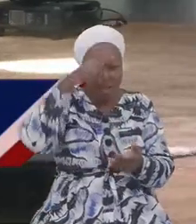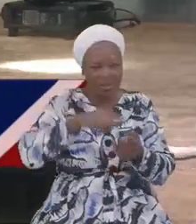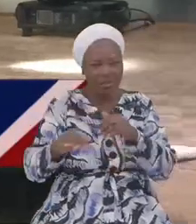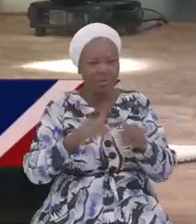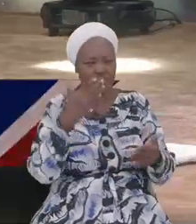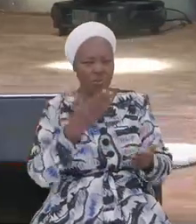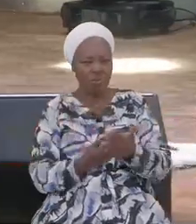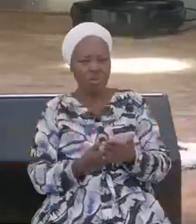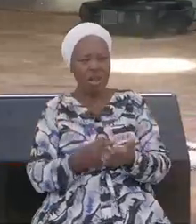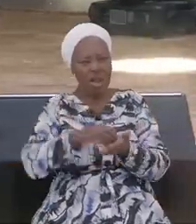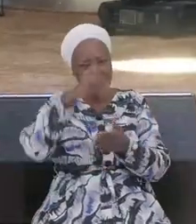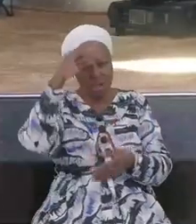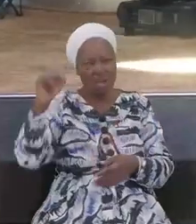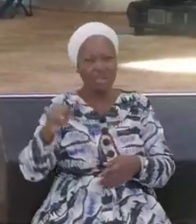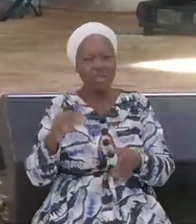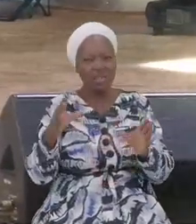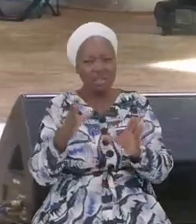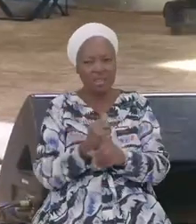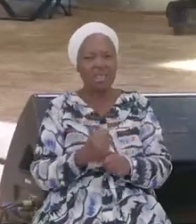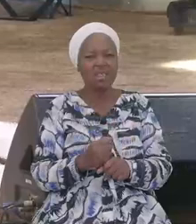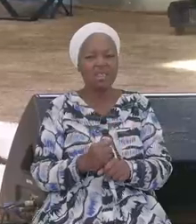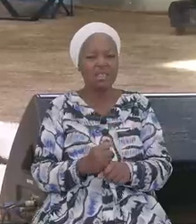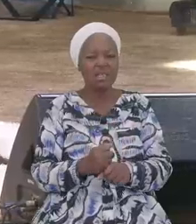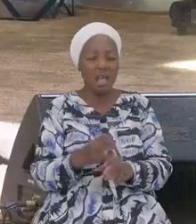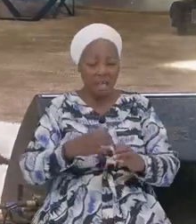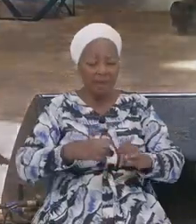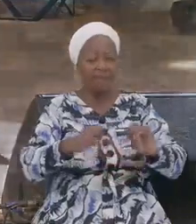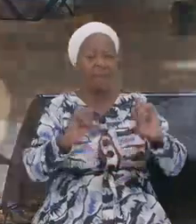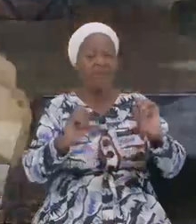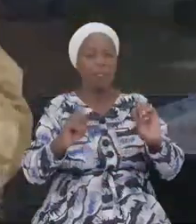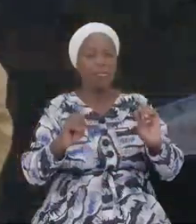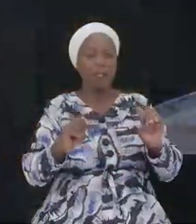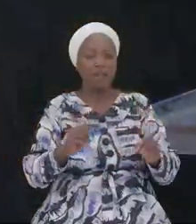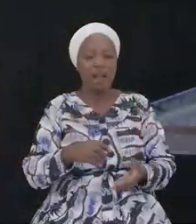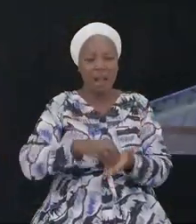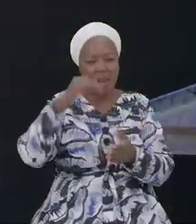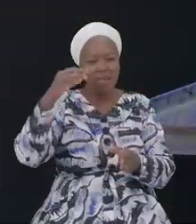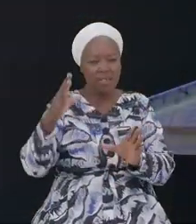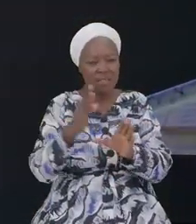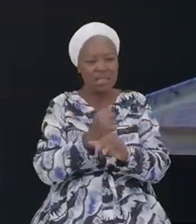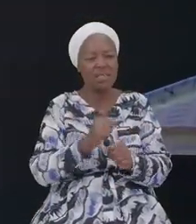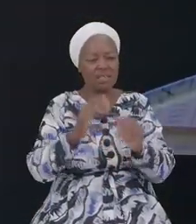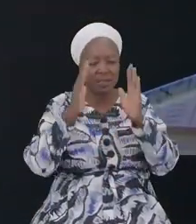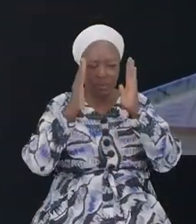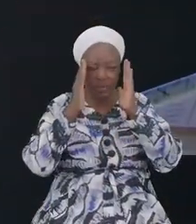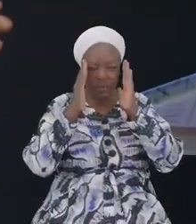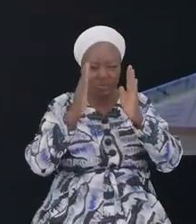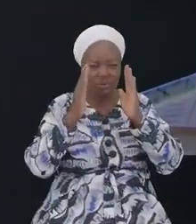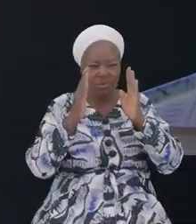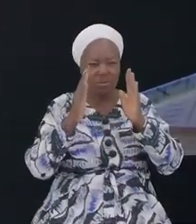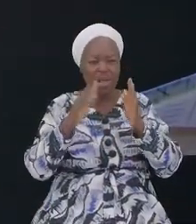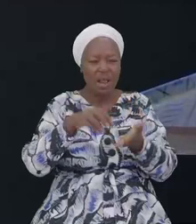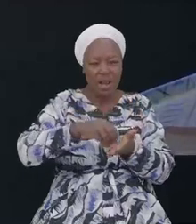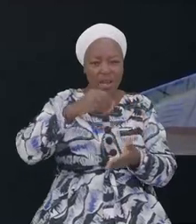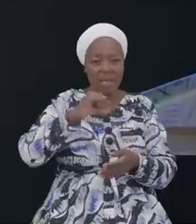le bien. L'apprentissage exige l'effort, l'apprentissage exige de la concentration,